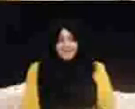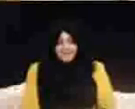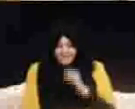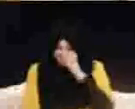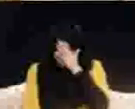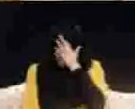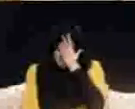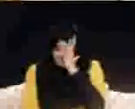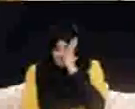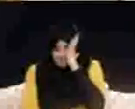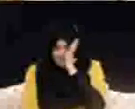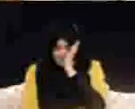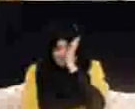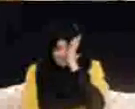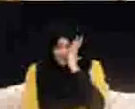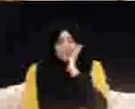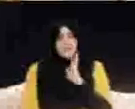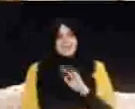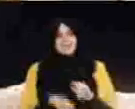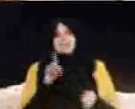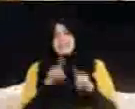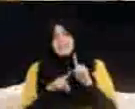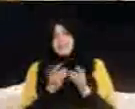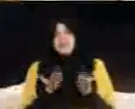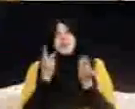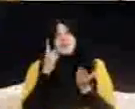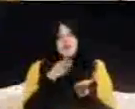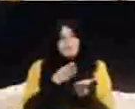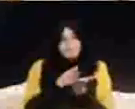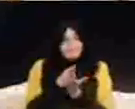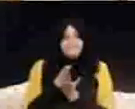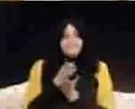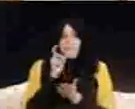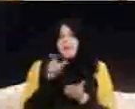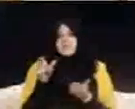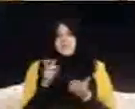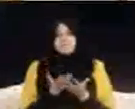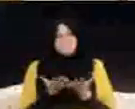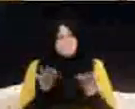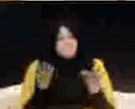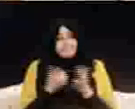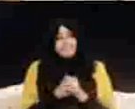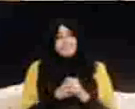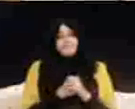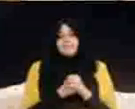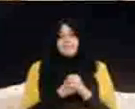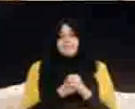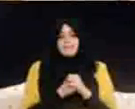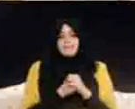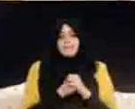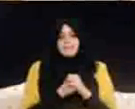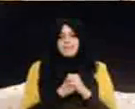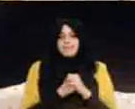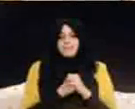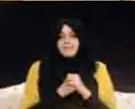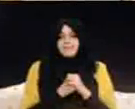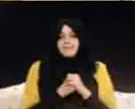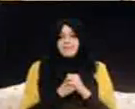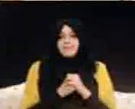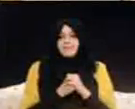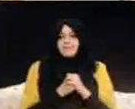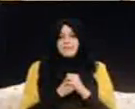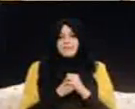إذا كان شافها ولا نعم. وبعض الناس يعني ربي يهديهم ويهدينا اللي يديرها ويرميها في الطريق ويرميها في الحيوط ويرميها نعم. فكيف